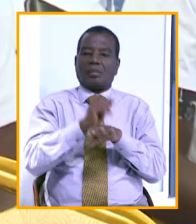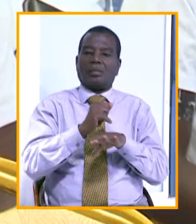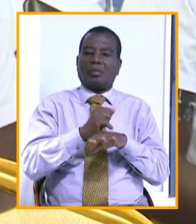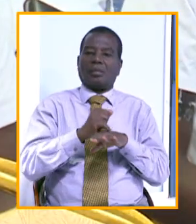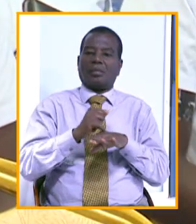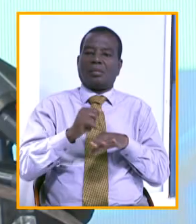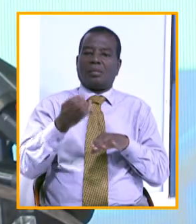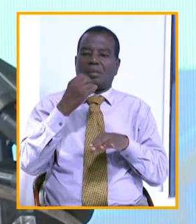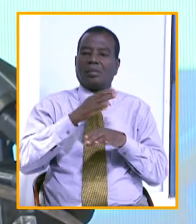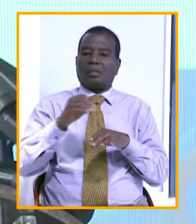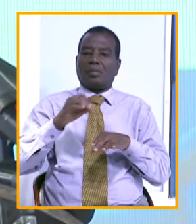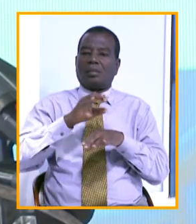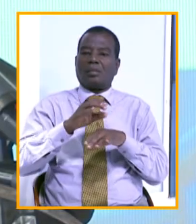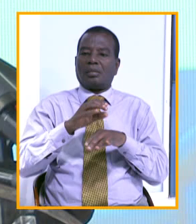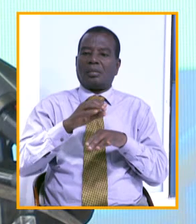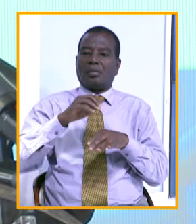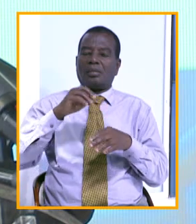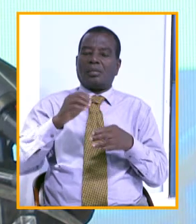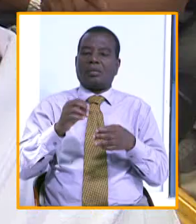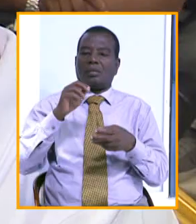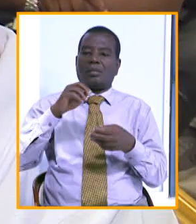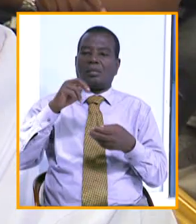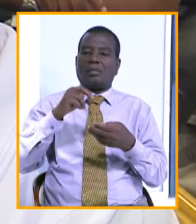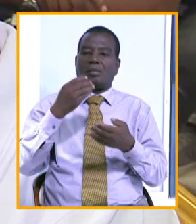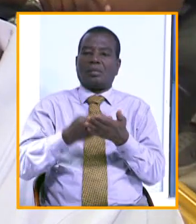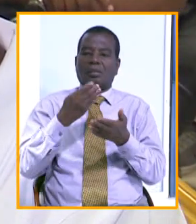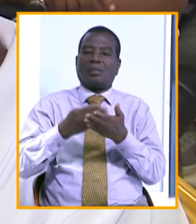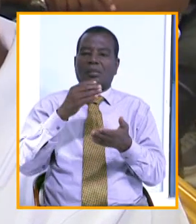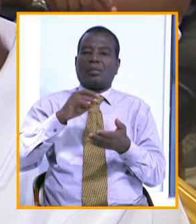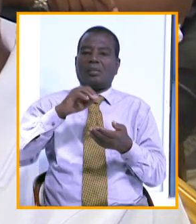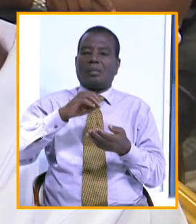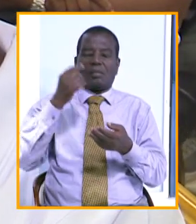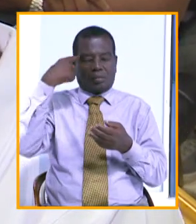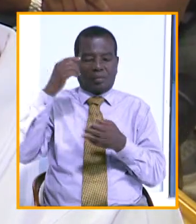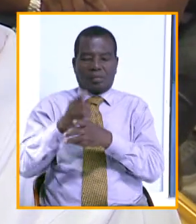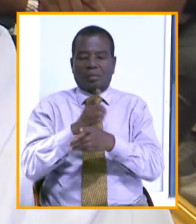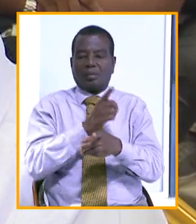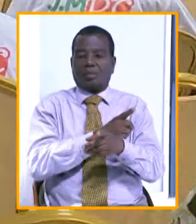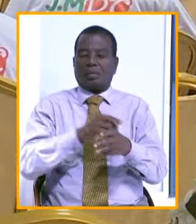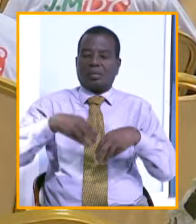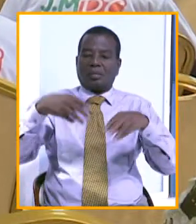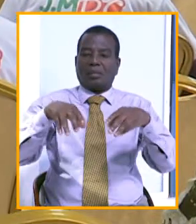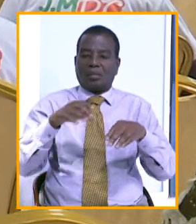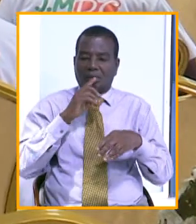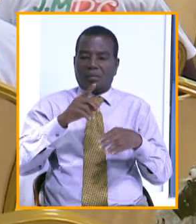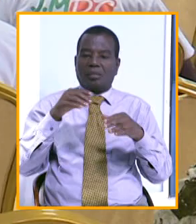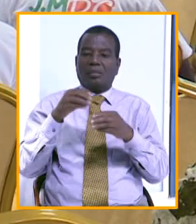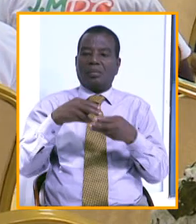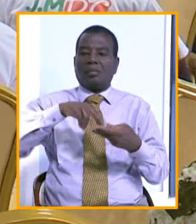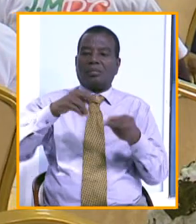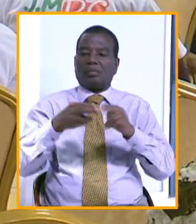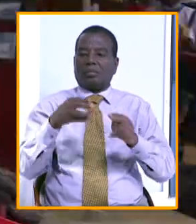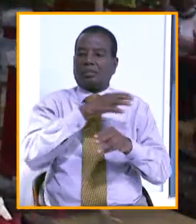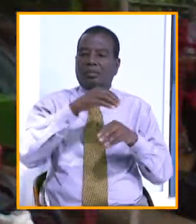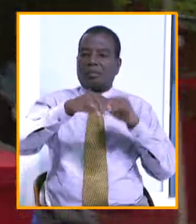notamment l'écosystème de la finance numérique en Côte d'Ivoire. L'objectif est de développer un marché du numérique sûr, équitable et